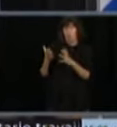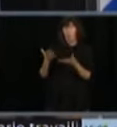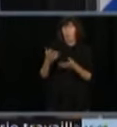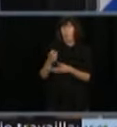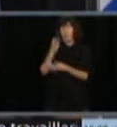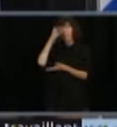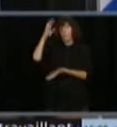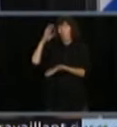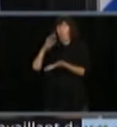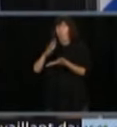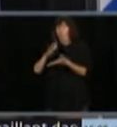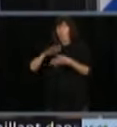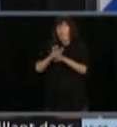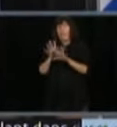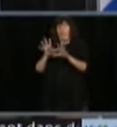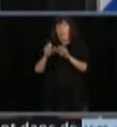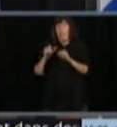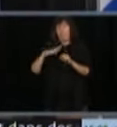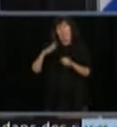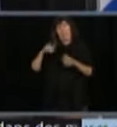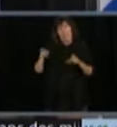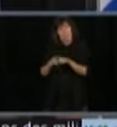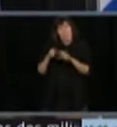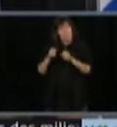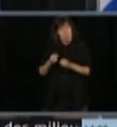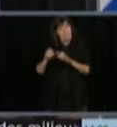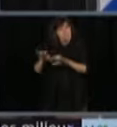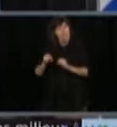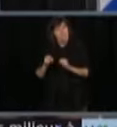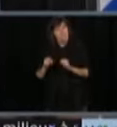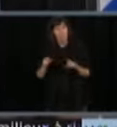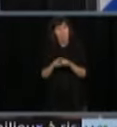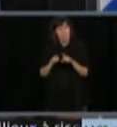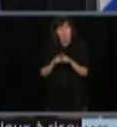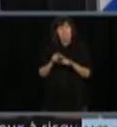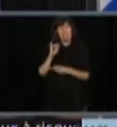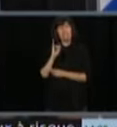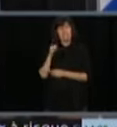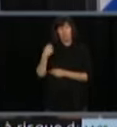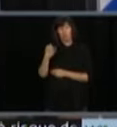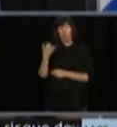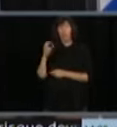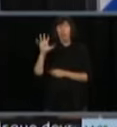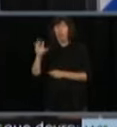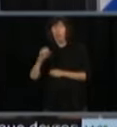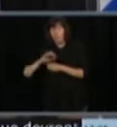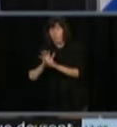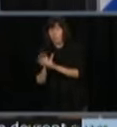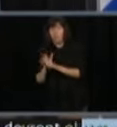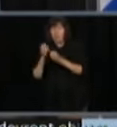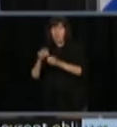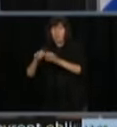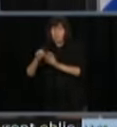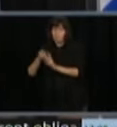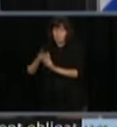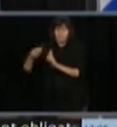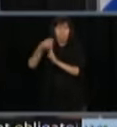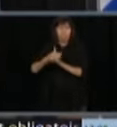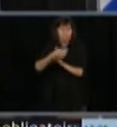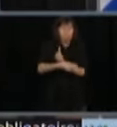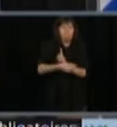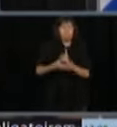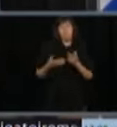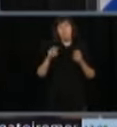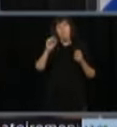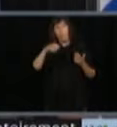hors risque. Puis, en plus, ils peuvent être des transmetteurs du virus. Donc, on peut s'attendre qu'avec